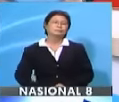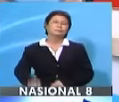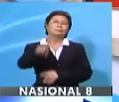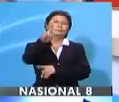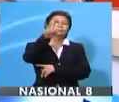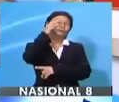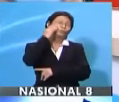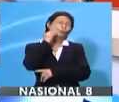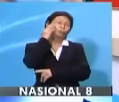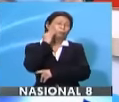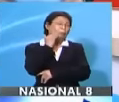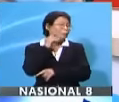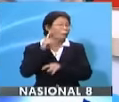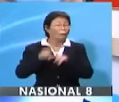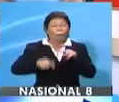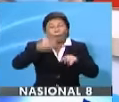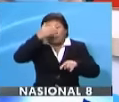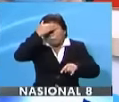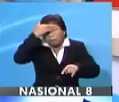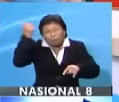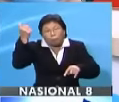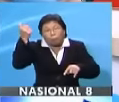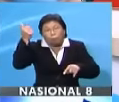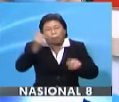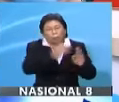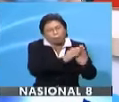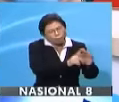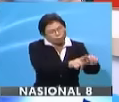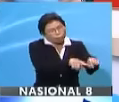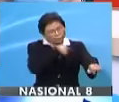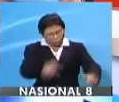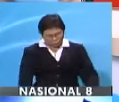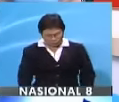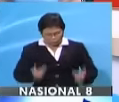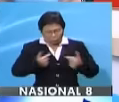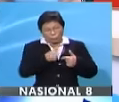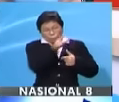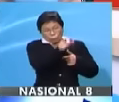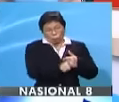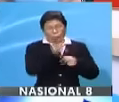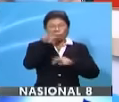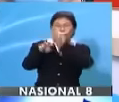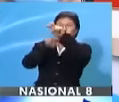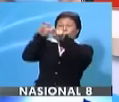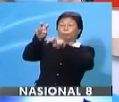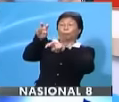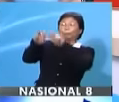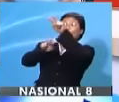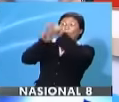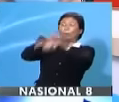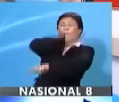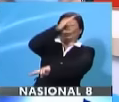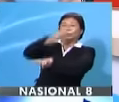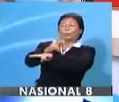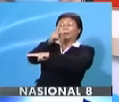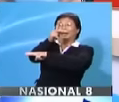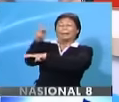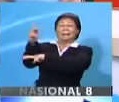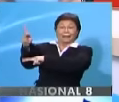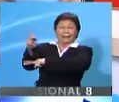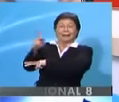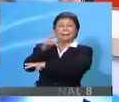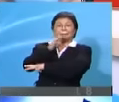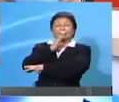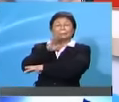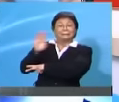Satu pengalaman yang tidak dapat dilupakan sepanjang hayat. Demikian menurut salah seorang pendaki Gunung Kinabalu, Muhammad Khairul Azwan Abdul